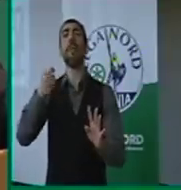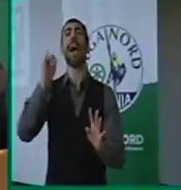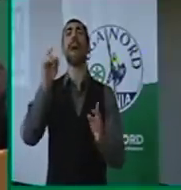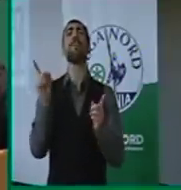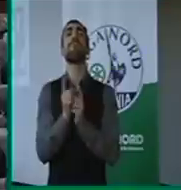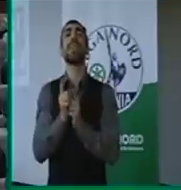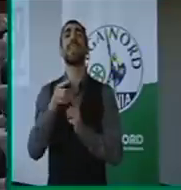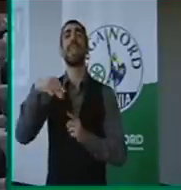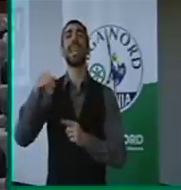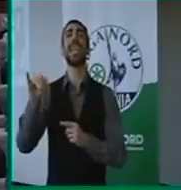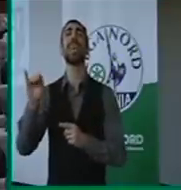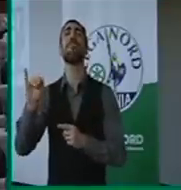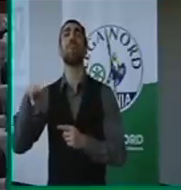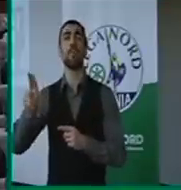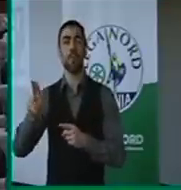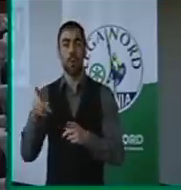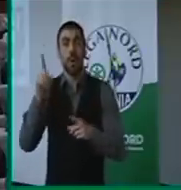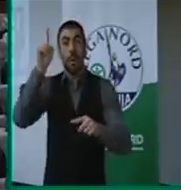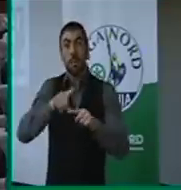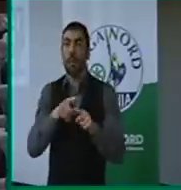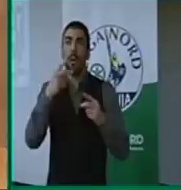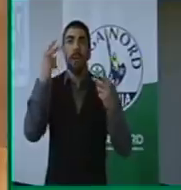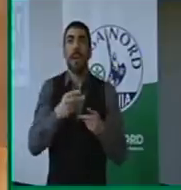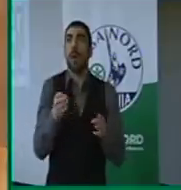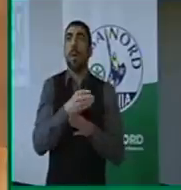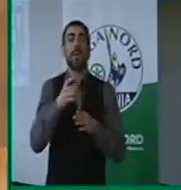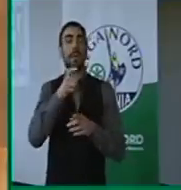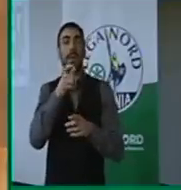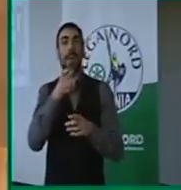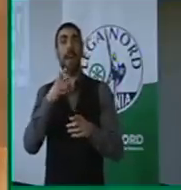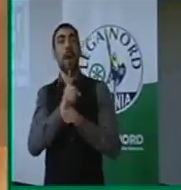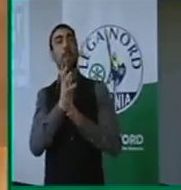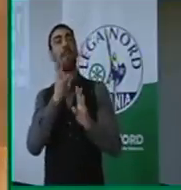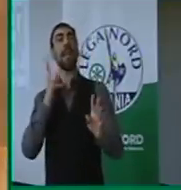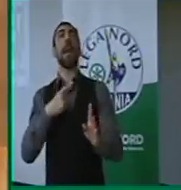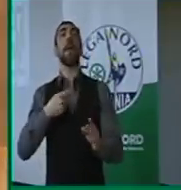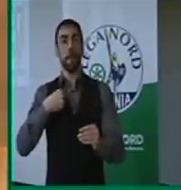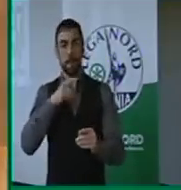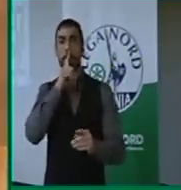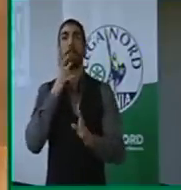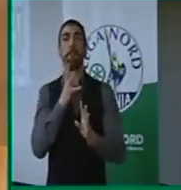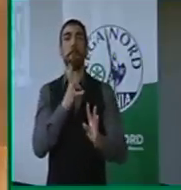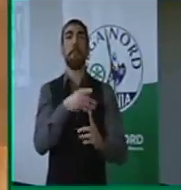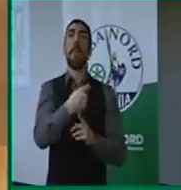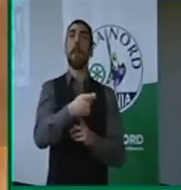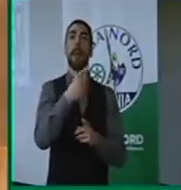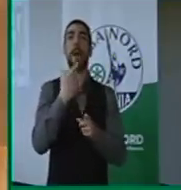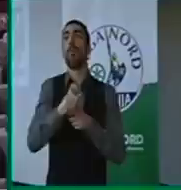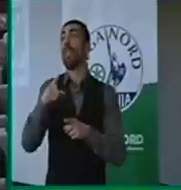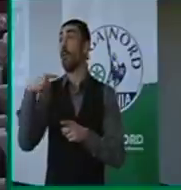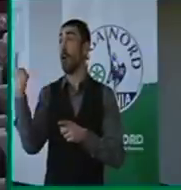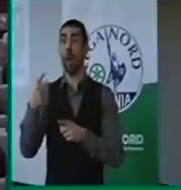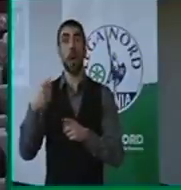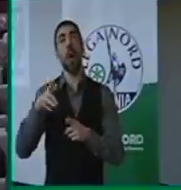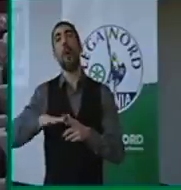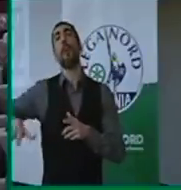neanche uno il matematico riusciva riusciva a cavar No tutti in fila per pagarla mini IMU Questo popolo di corrotti